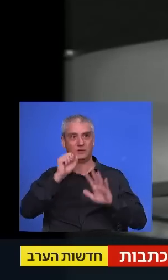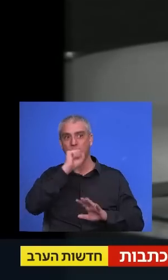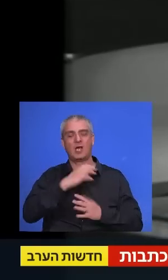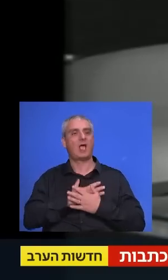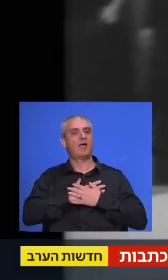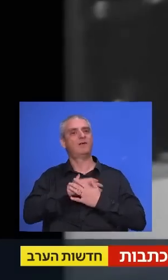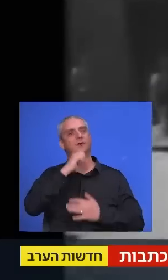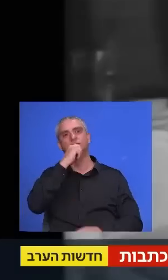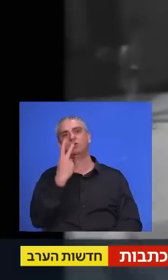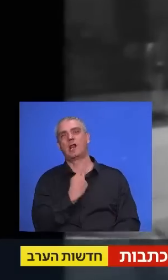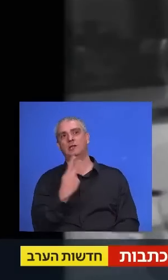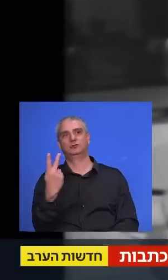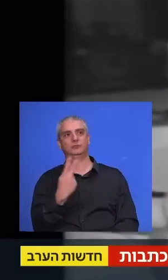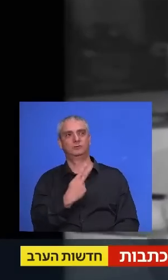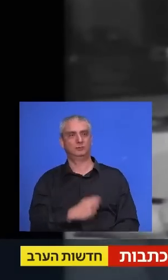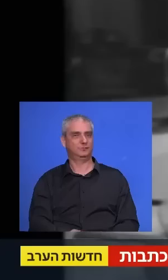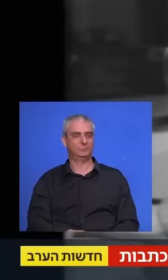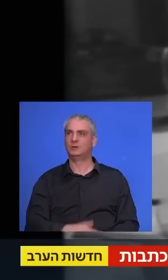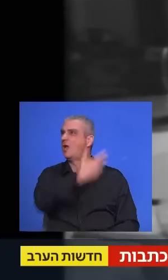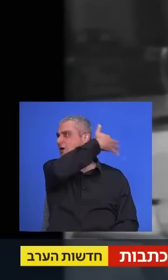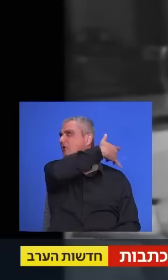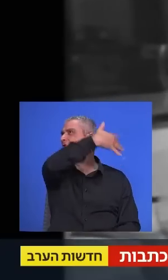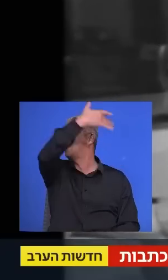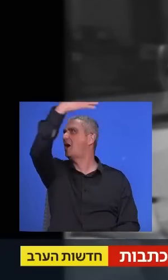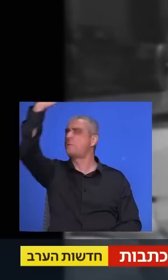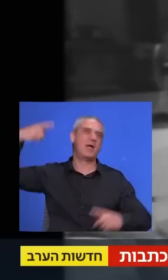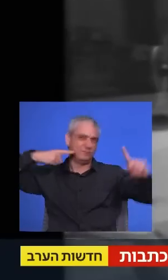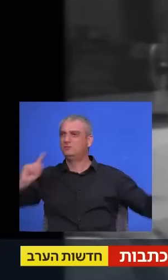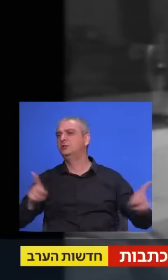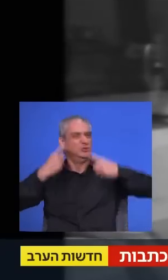אהבה היא שיר לי שניים. ישירו